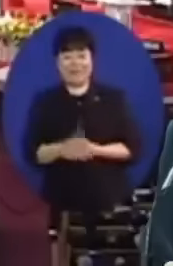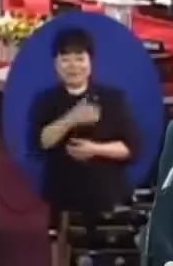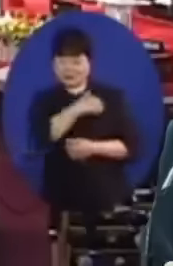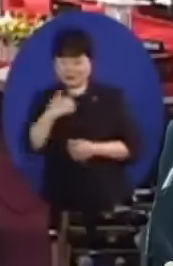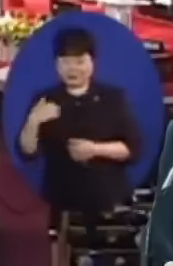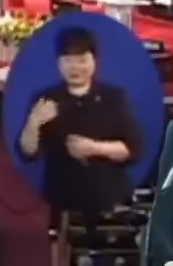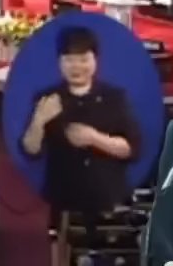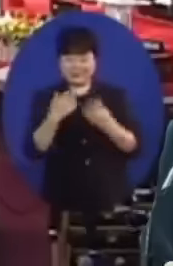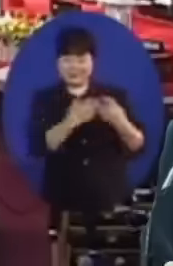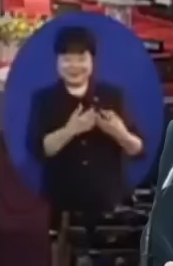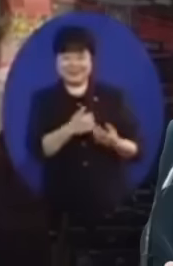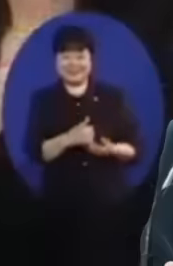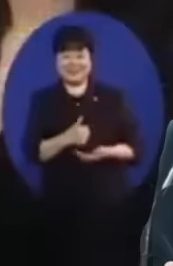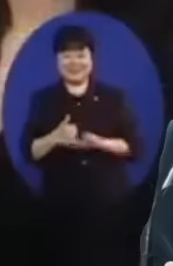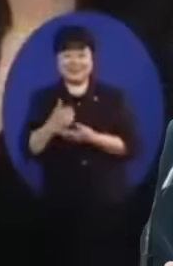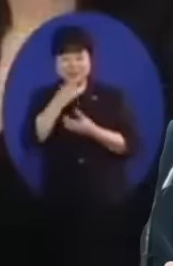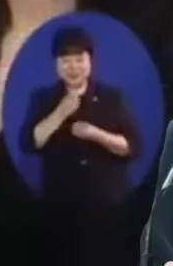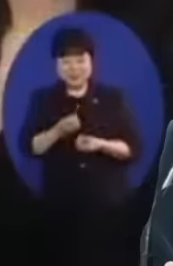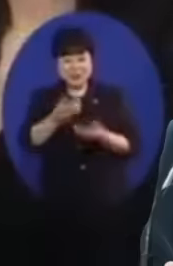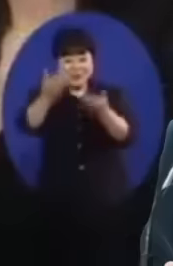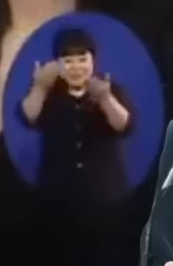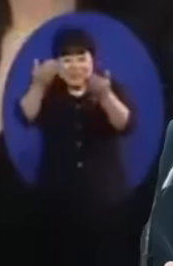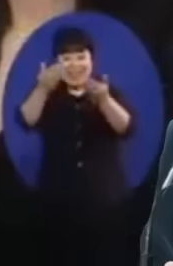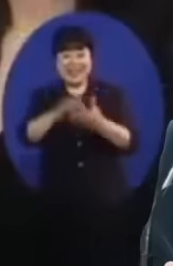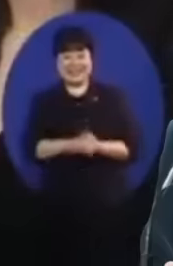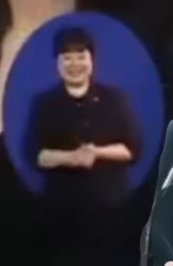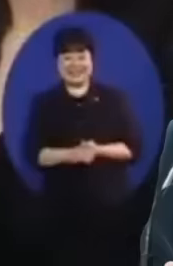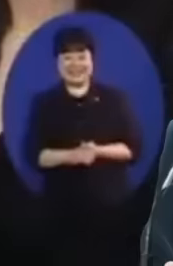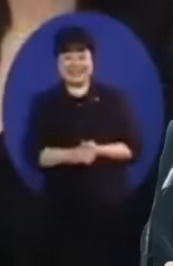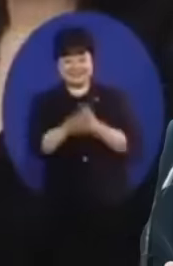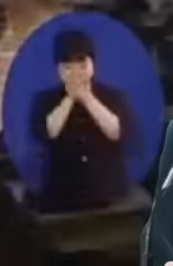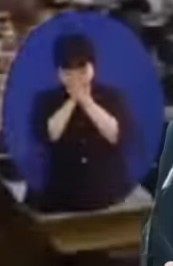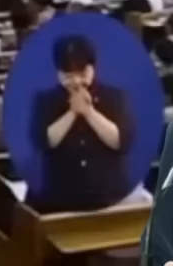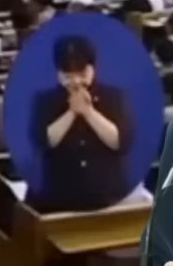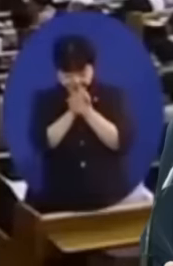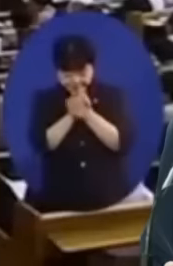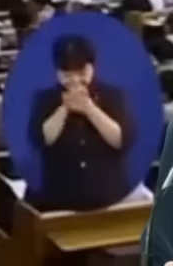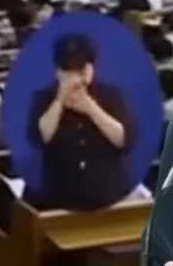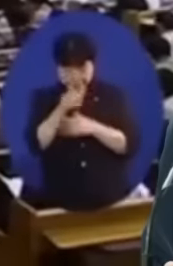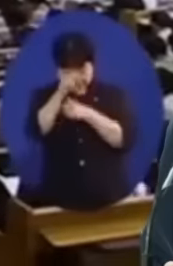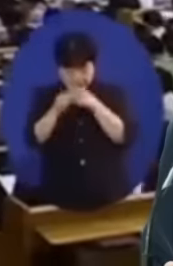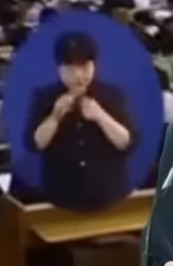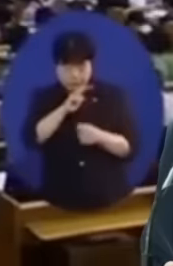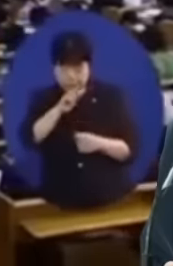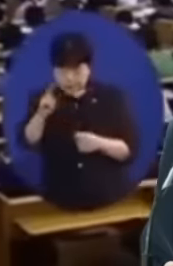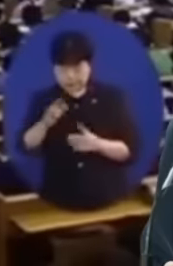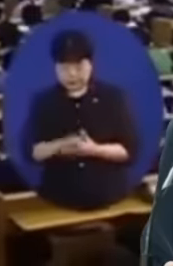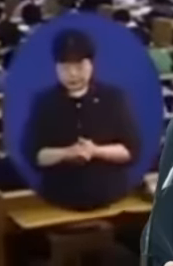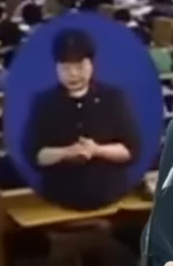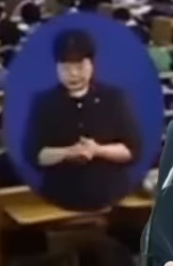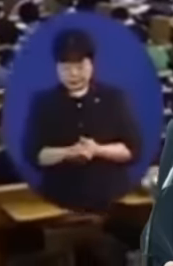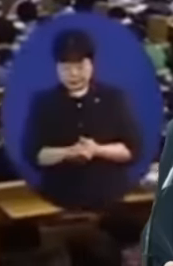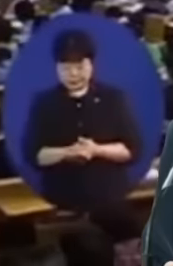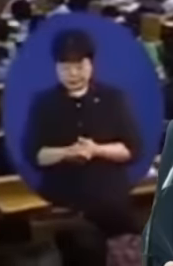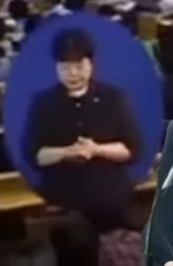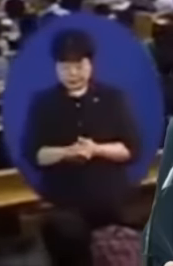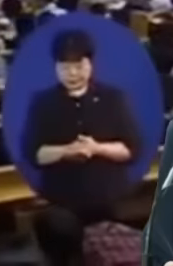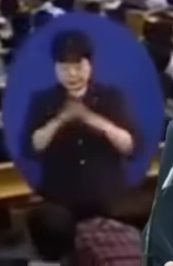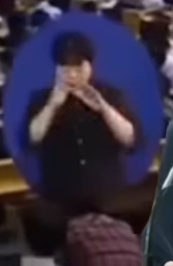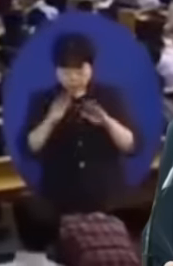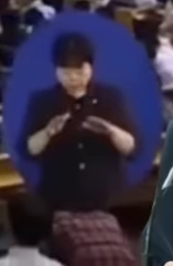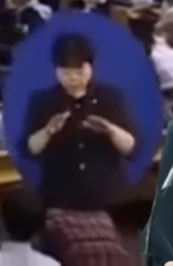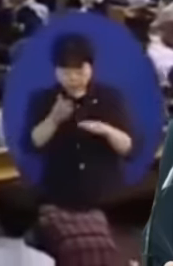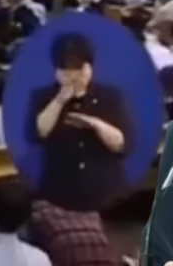흡족하게 생각하시기를 주님 이름으로 축원합니다. 구해서 기도드리겠습니다. 사랑이 많으신 우리 아버지 하나님,